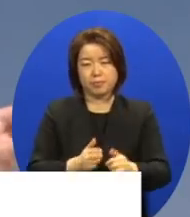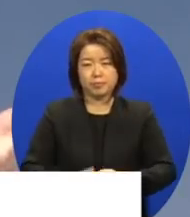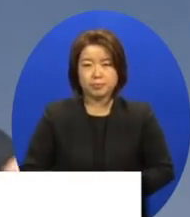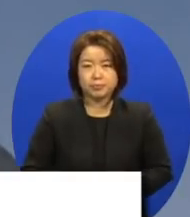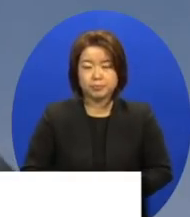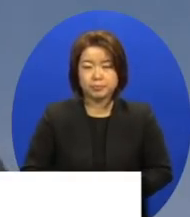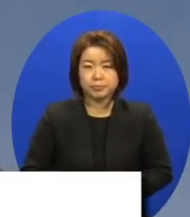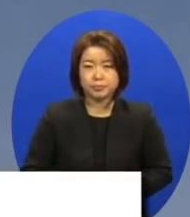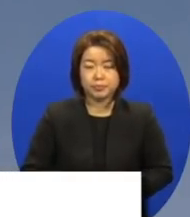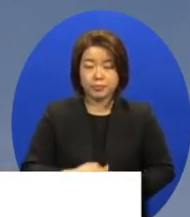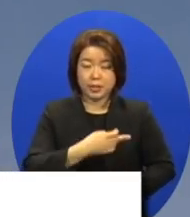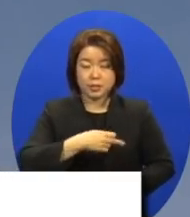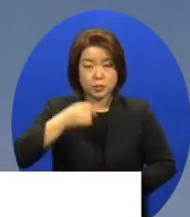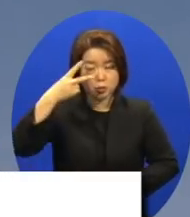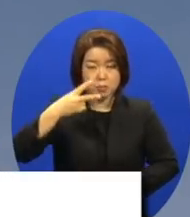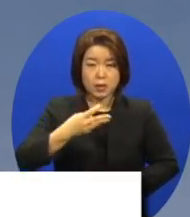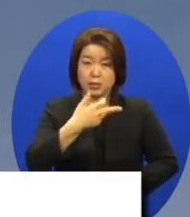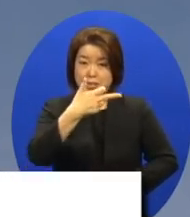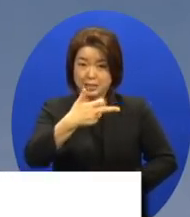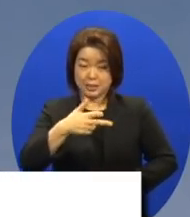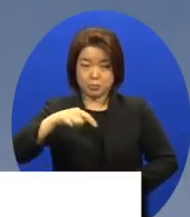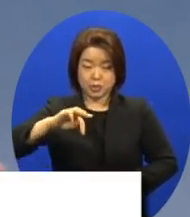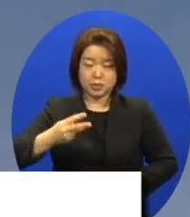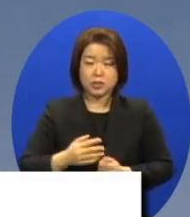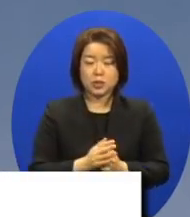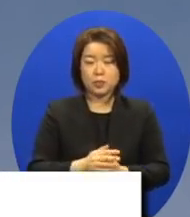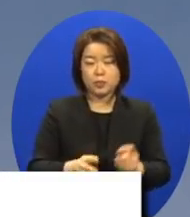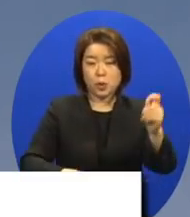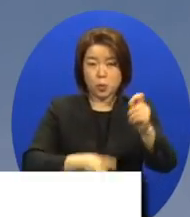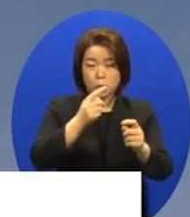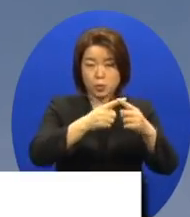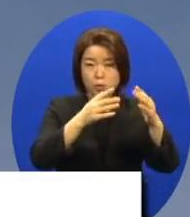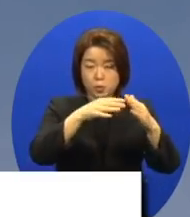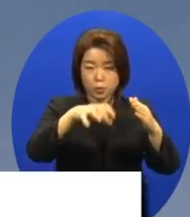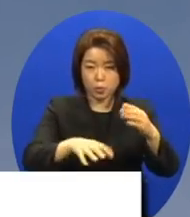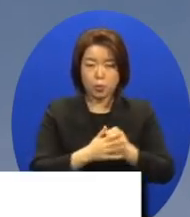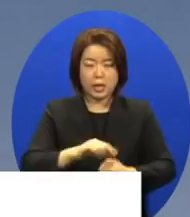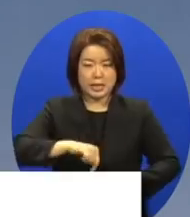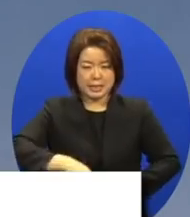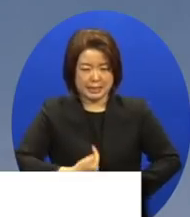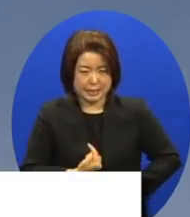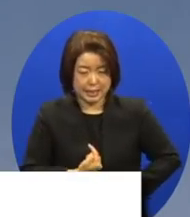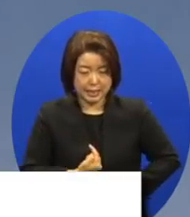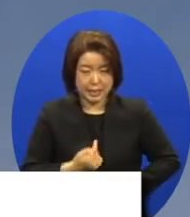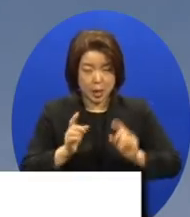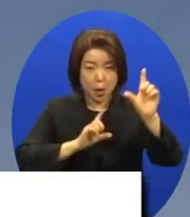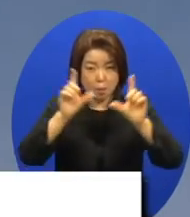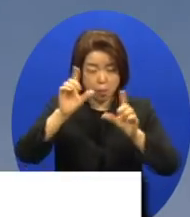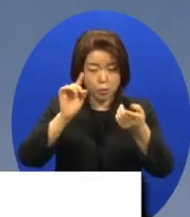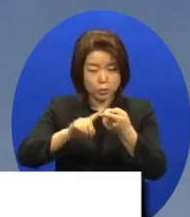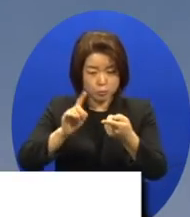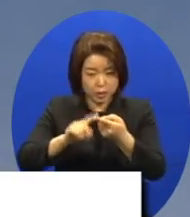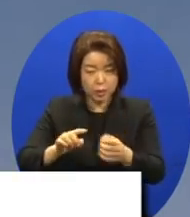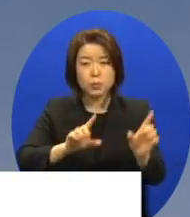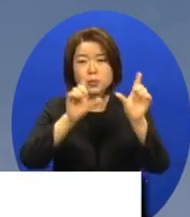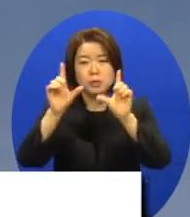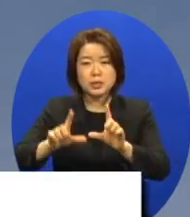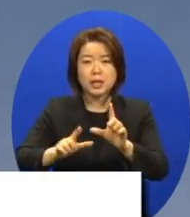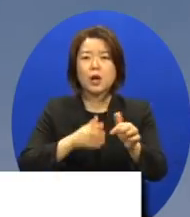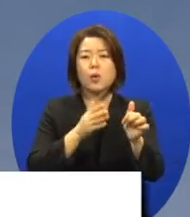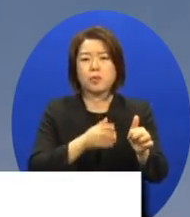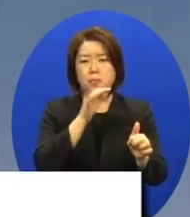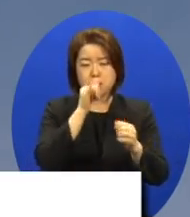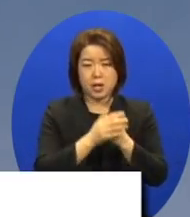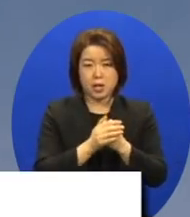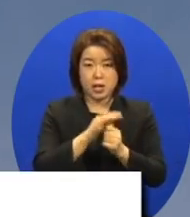사도 바울은 17절에서 고린도 교인들에게 주어진 분수와 처지 대로 살라고 구매합니다 각